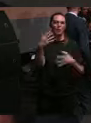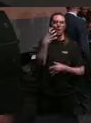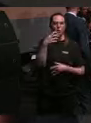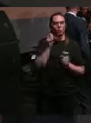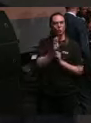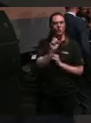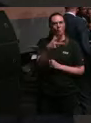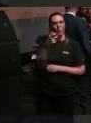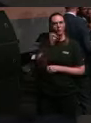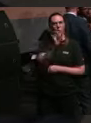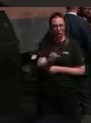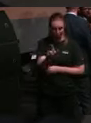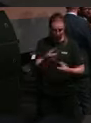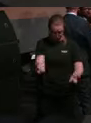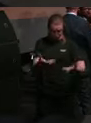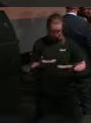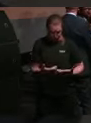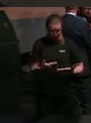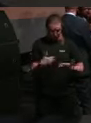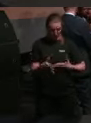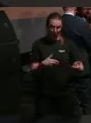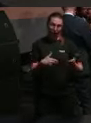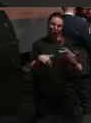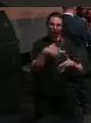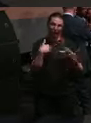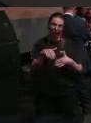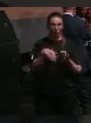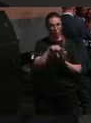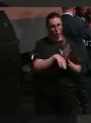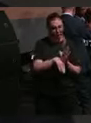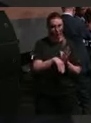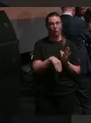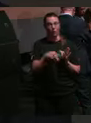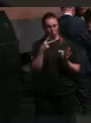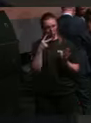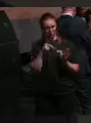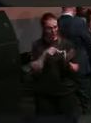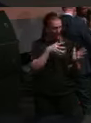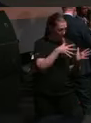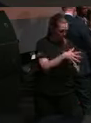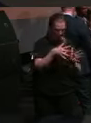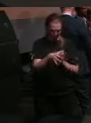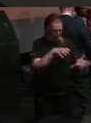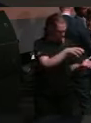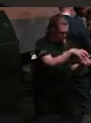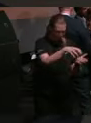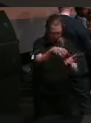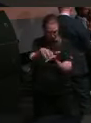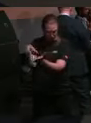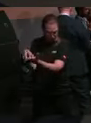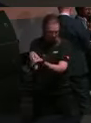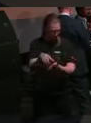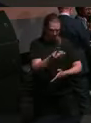det noen av oss som fikk det på fanget og fikk ansvar for å lage klimabudsjett. Og så vi, når vi gikk gjennom sektor for sektor, at oi, her har vi ikke